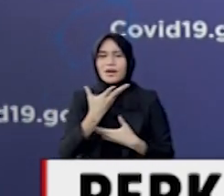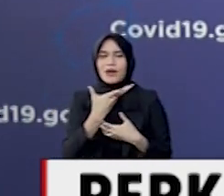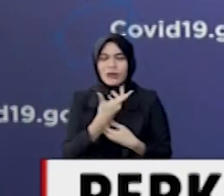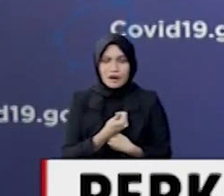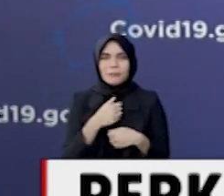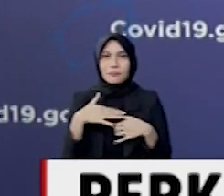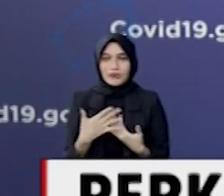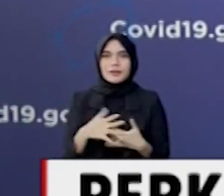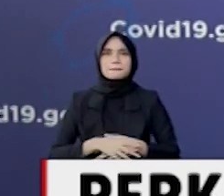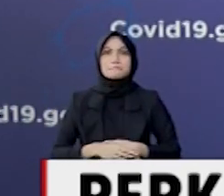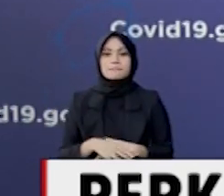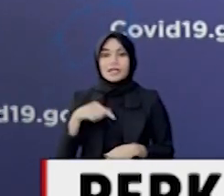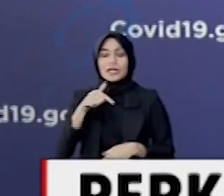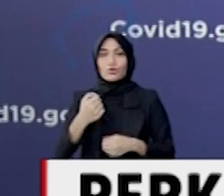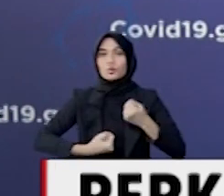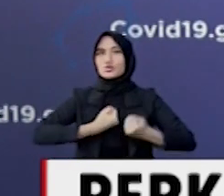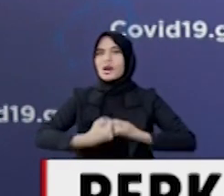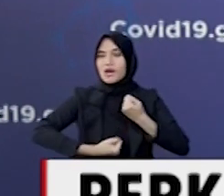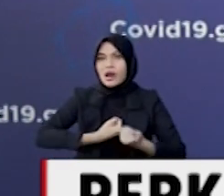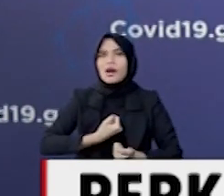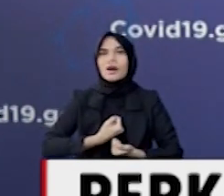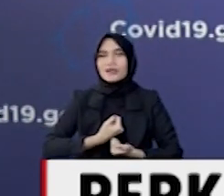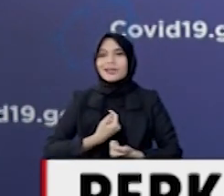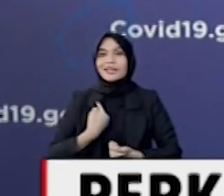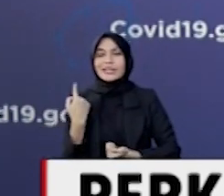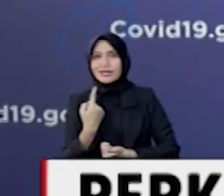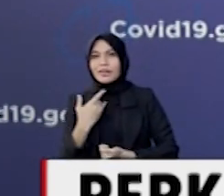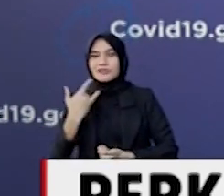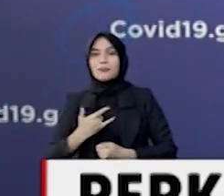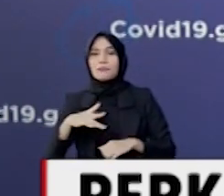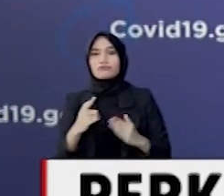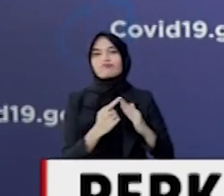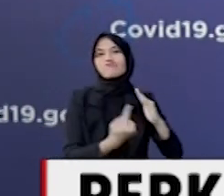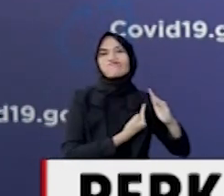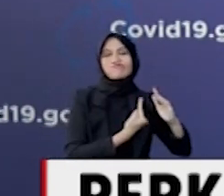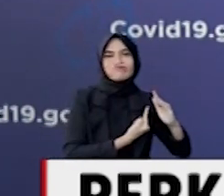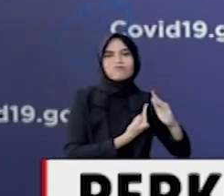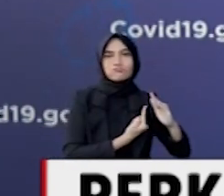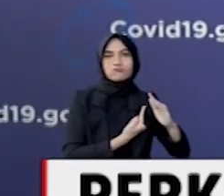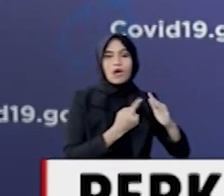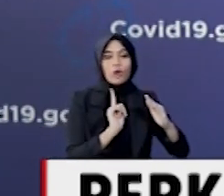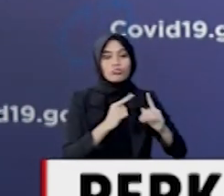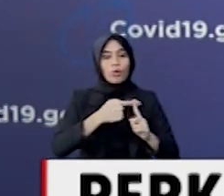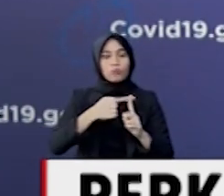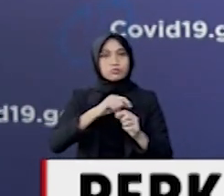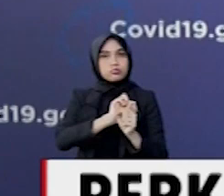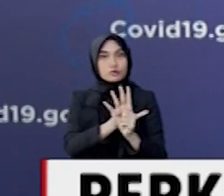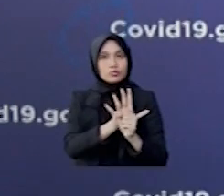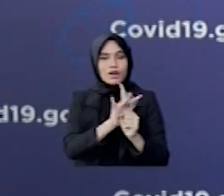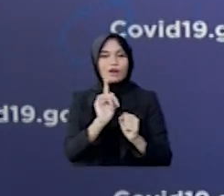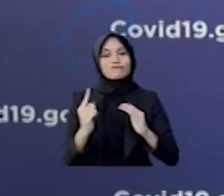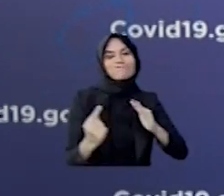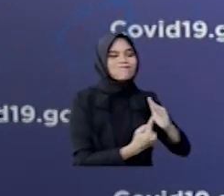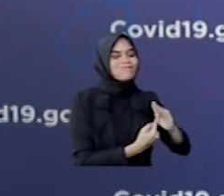juga merupakan upaya untuk kemudian melakukan isolasi ketat dari kasus-kasus positif sehingga tidak menjadi